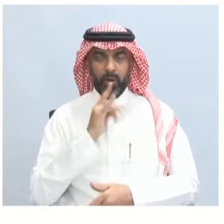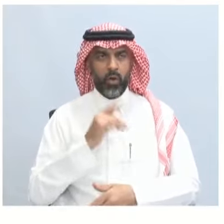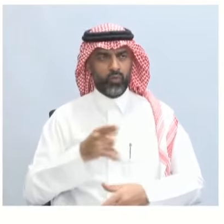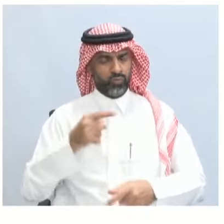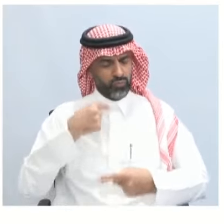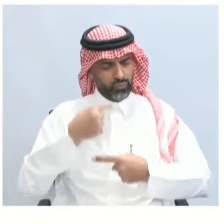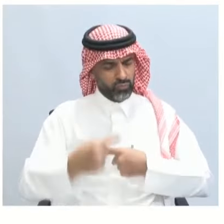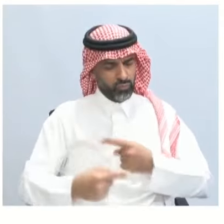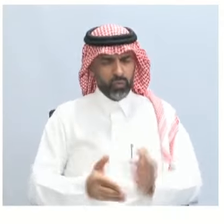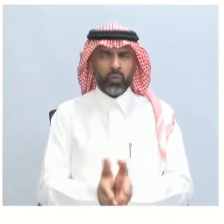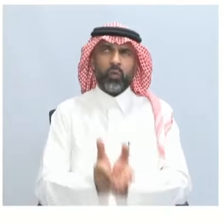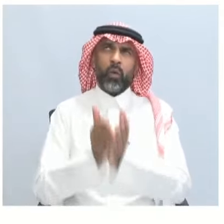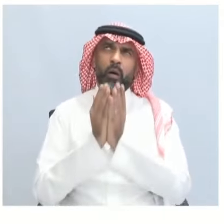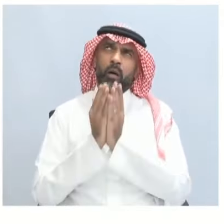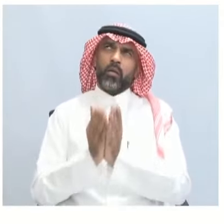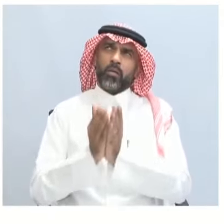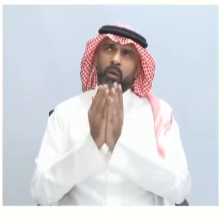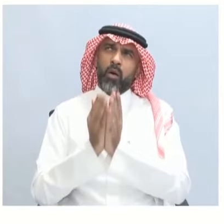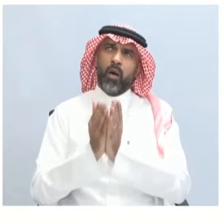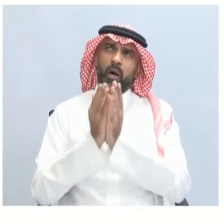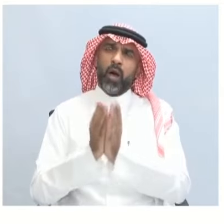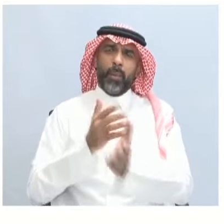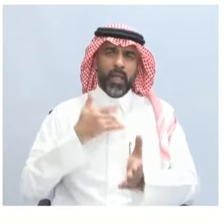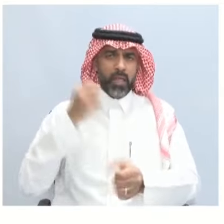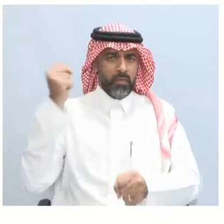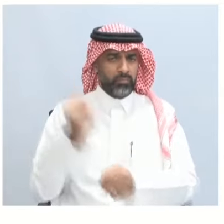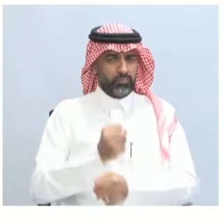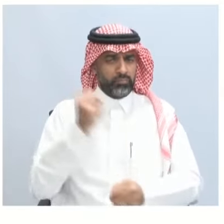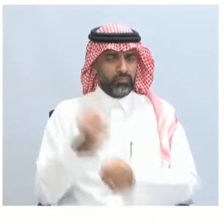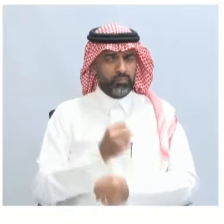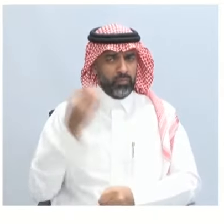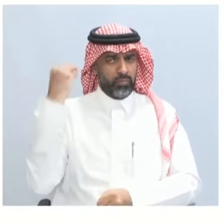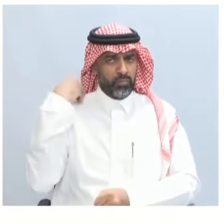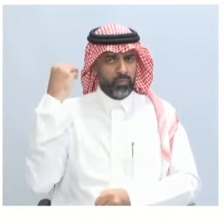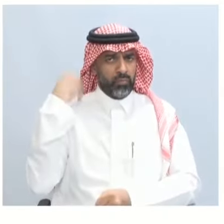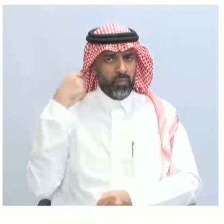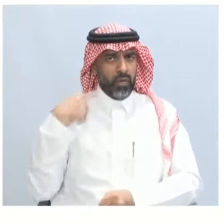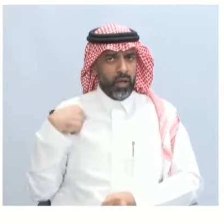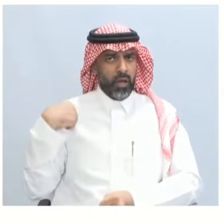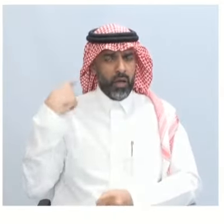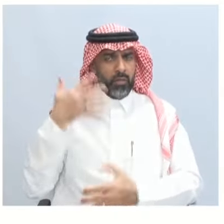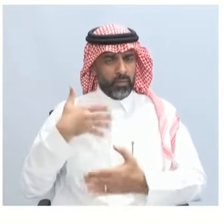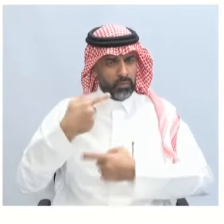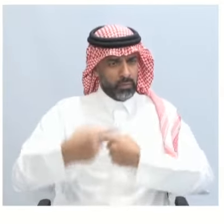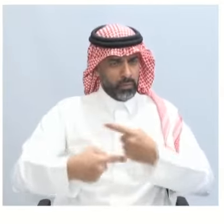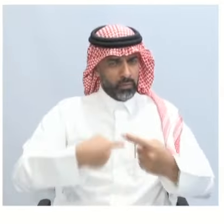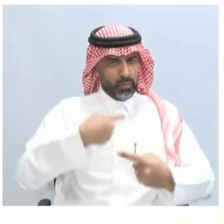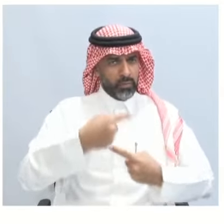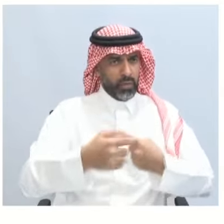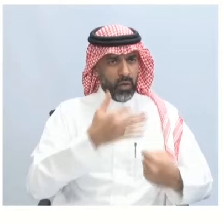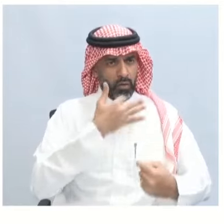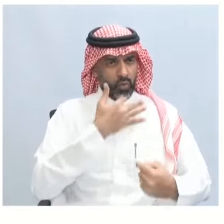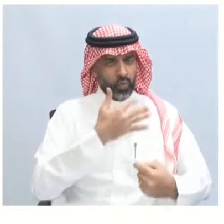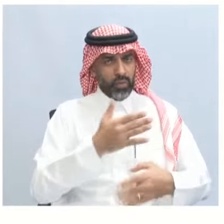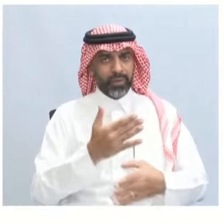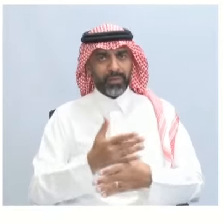الدعاء ونحاول ان نحقق اسباب الهدايه حتى نظفر بهذه النتائج نتائج التوحيد سواء في